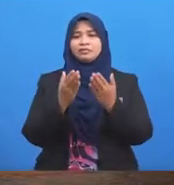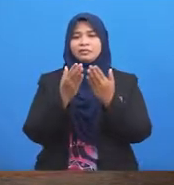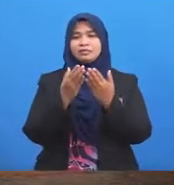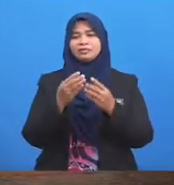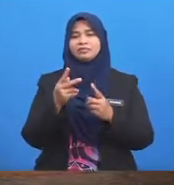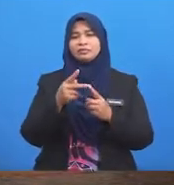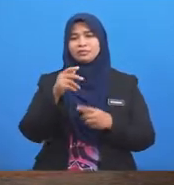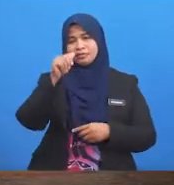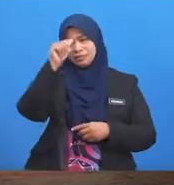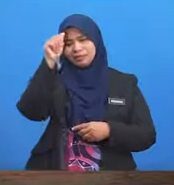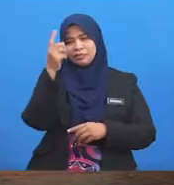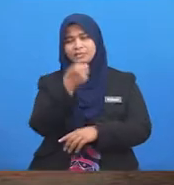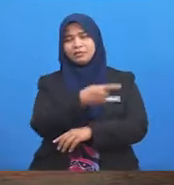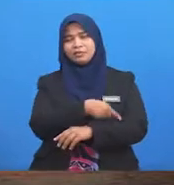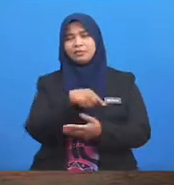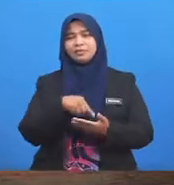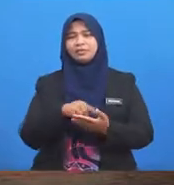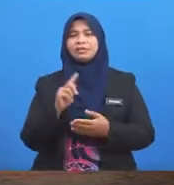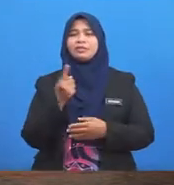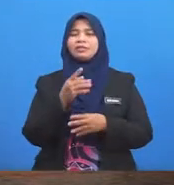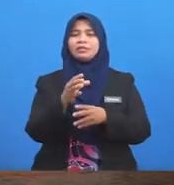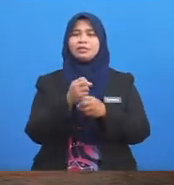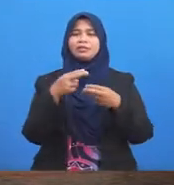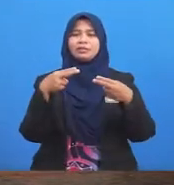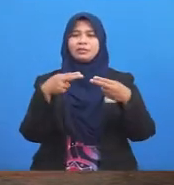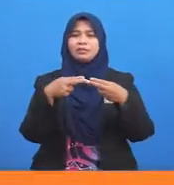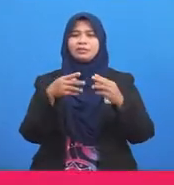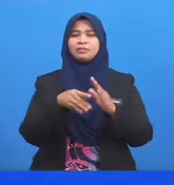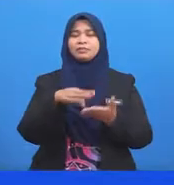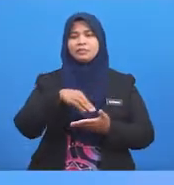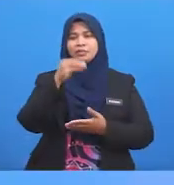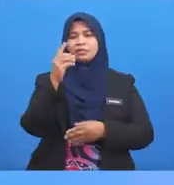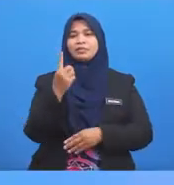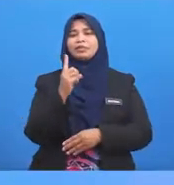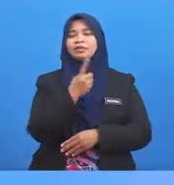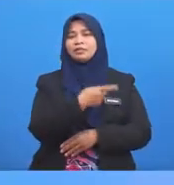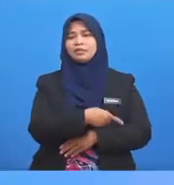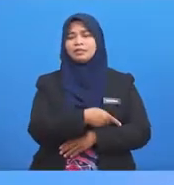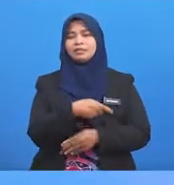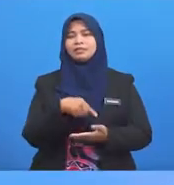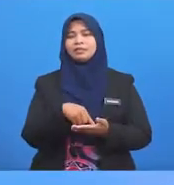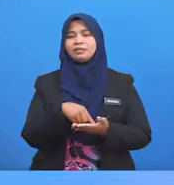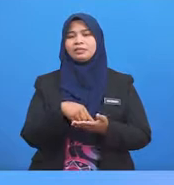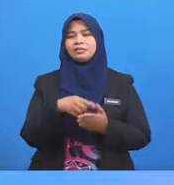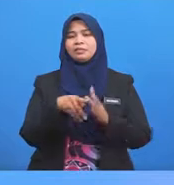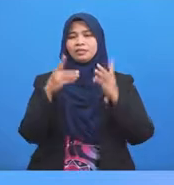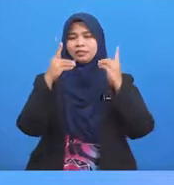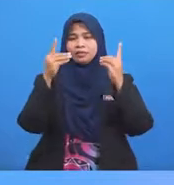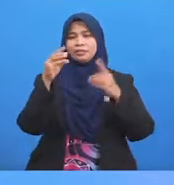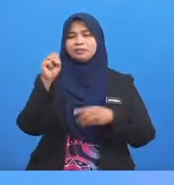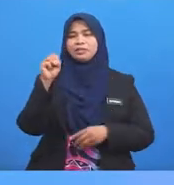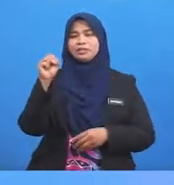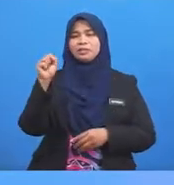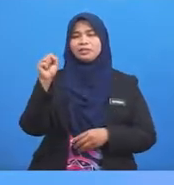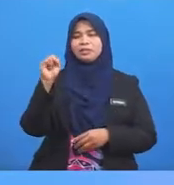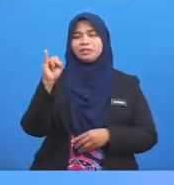Alhamdulillah. Hari ini kita dapat menyambung lagi pembelajaran kita dalam subjek Pendidikan Syariah